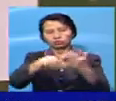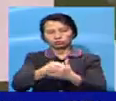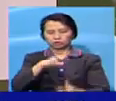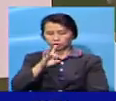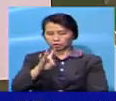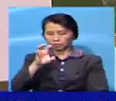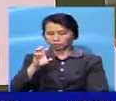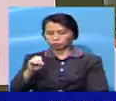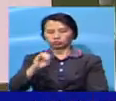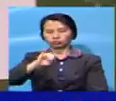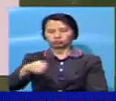80 it